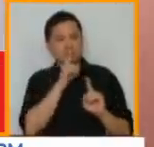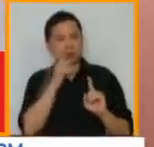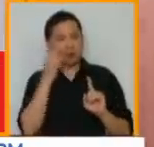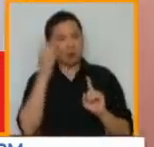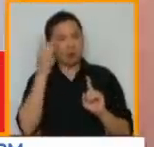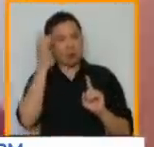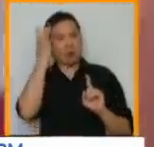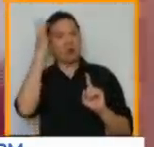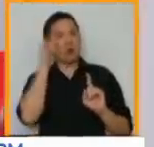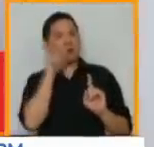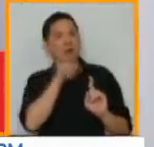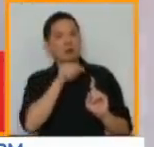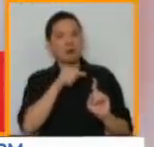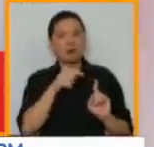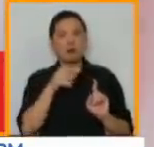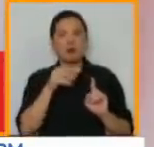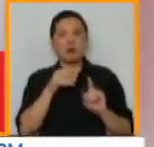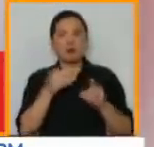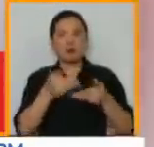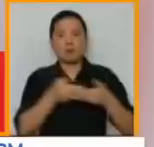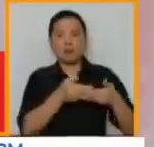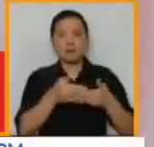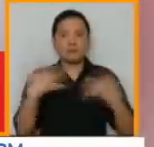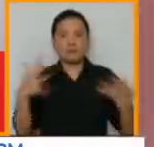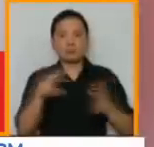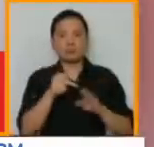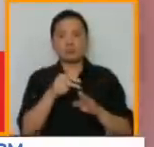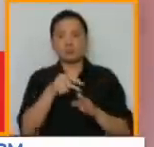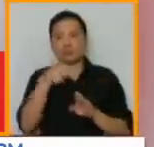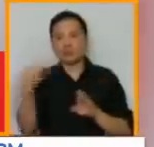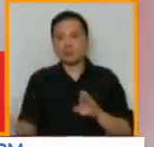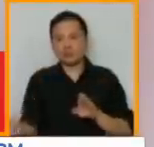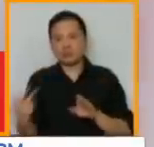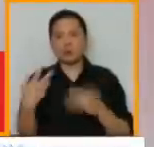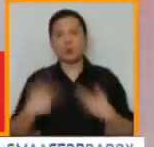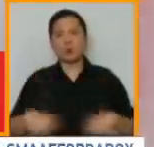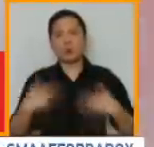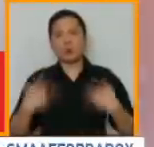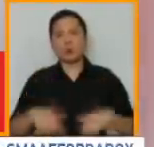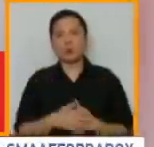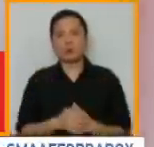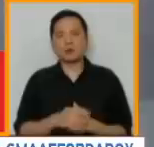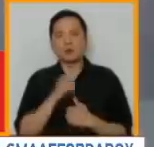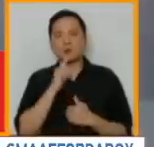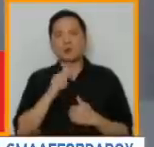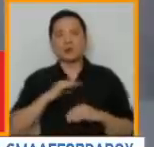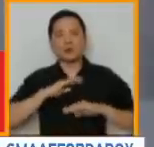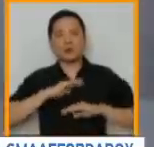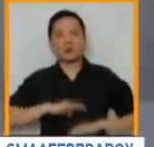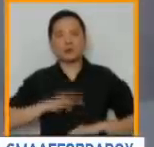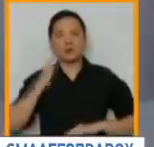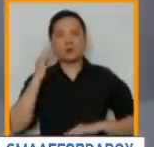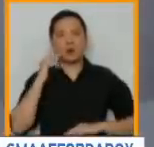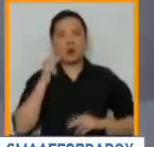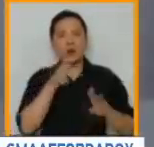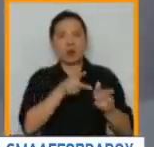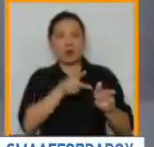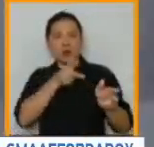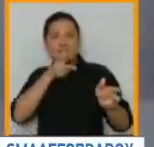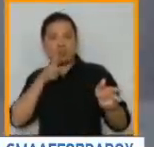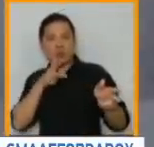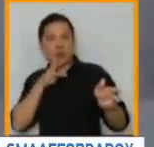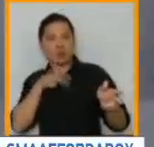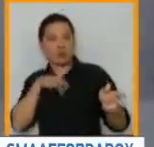ko rin po yun, medyo malayo po ako sa kanya, naka-distansya po ako dun sa taxi. Kita rin sa video